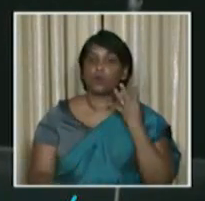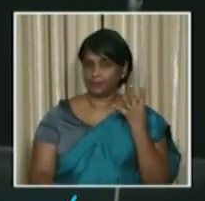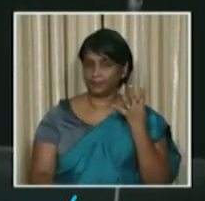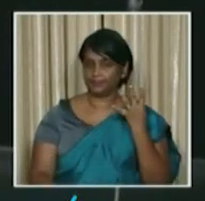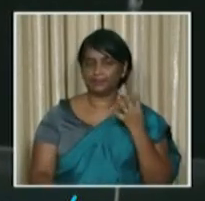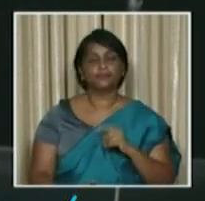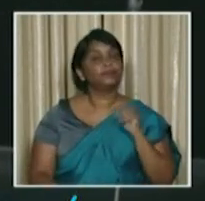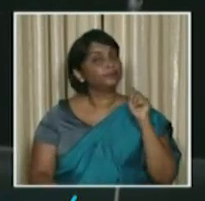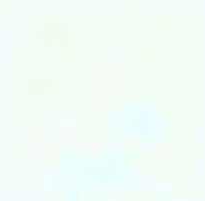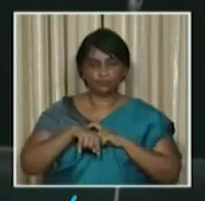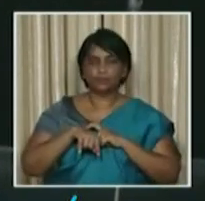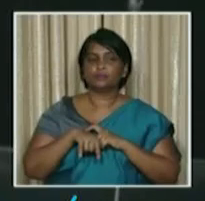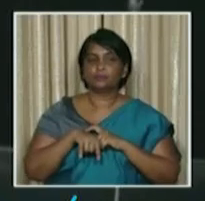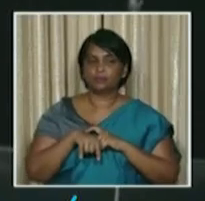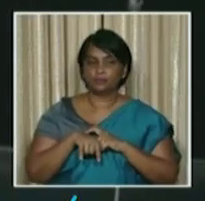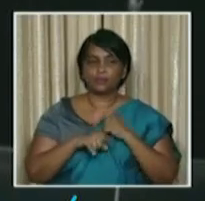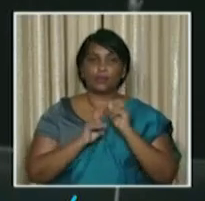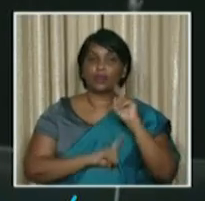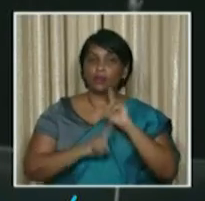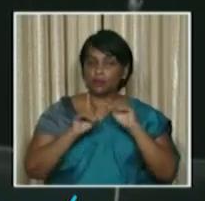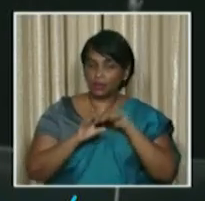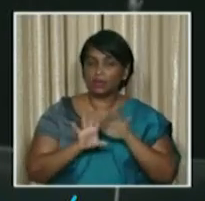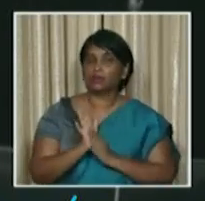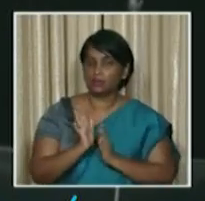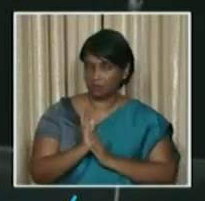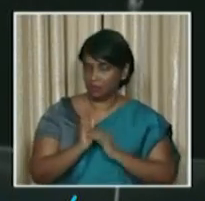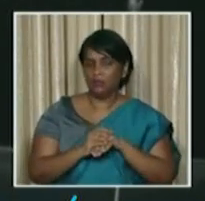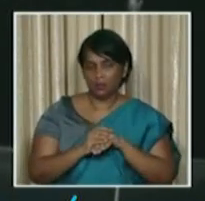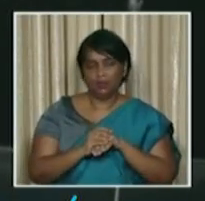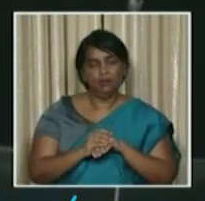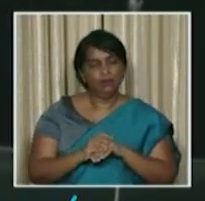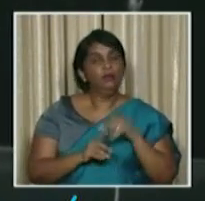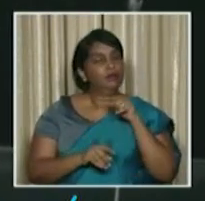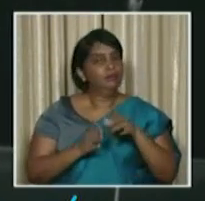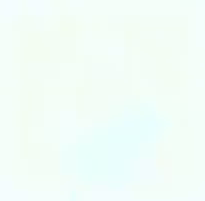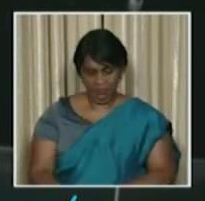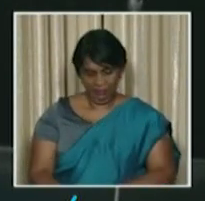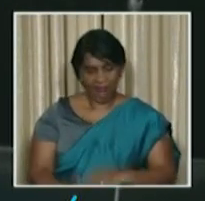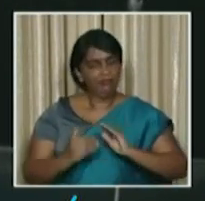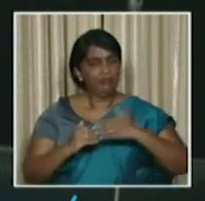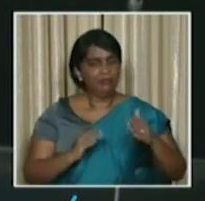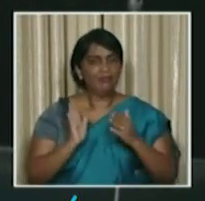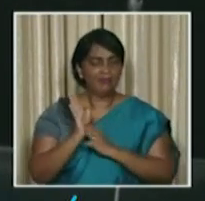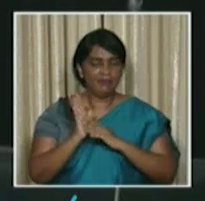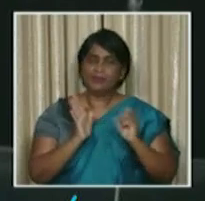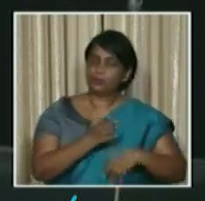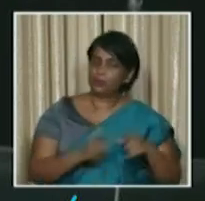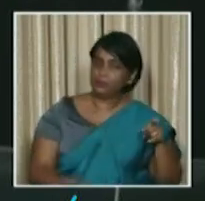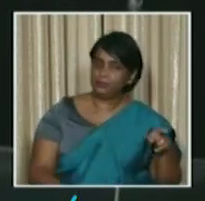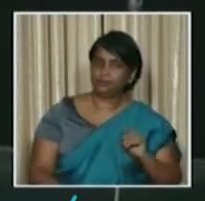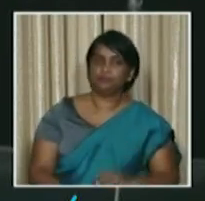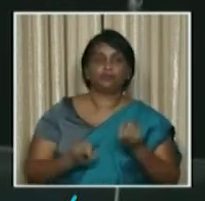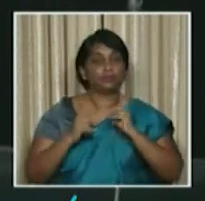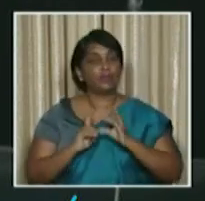වෙලා තියෙනවා. ඒ අවස්ථාවේදී පාර්ලිමේන්තුවේ තේරීම් කාරක සභාවක් පත් කළා. එහි වාර්තාවකුත් තිබෙනවා. මලල්ගොඩ කමිටු වාර්තාවක් තිබෙනවා. ඊට